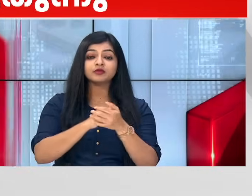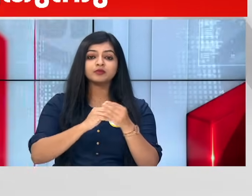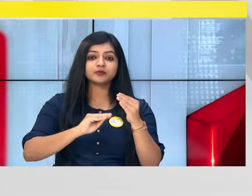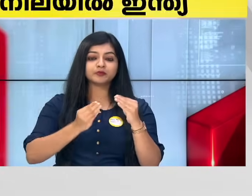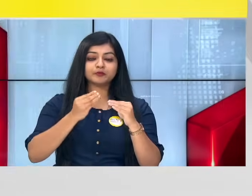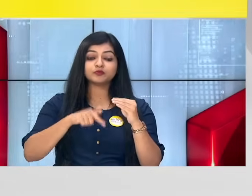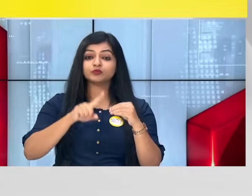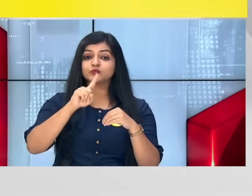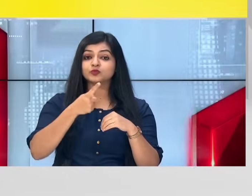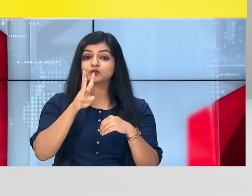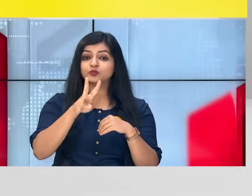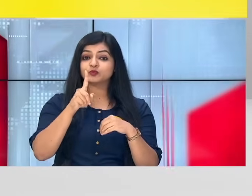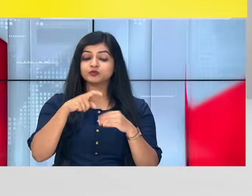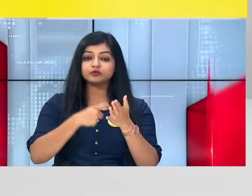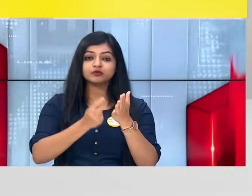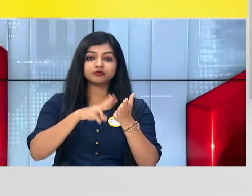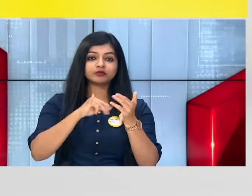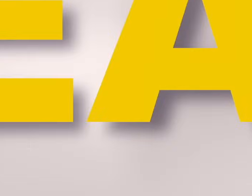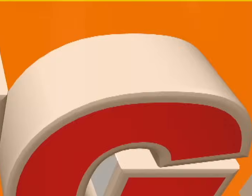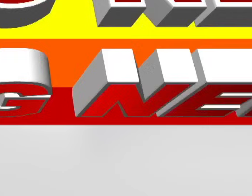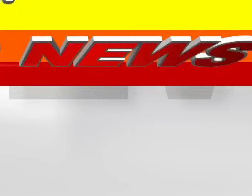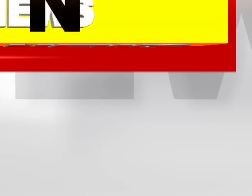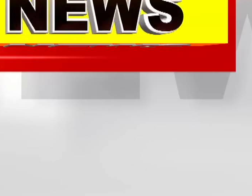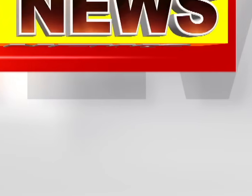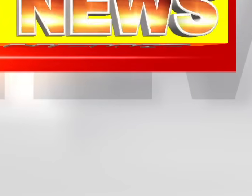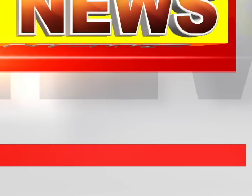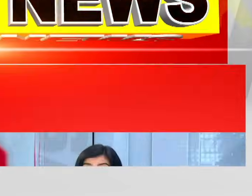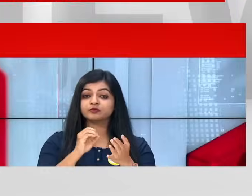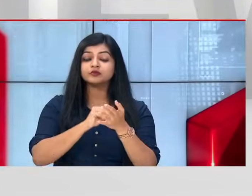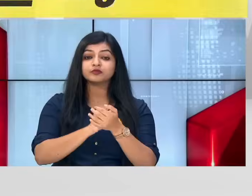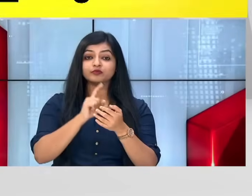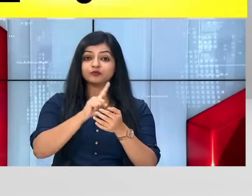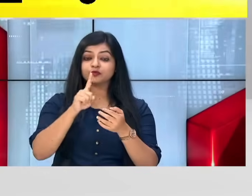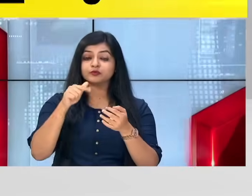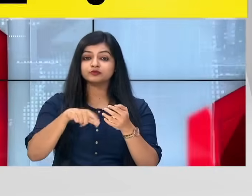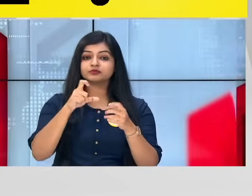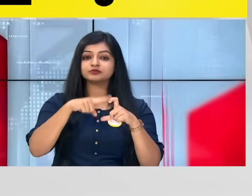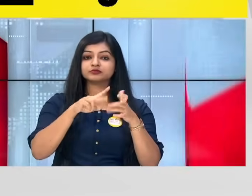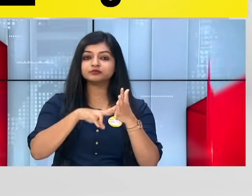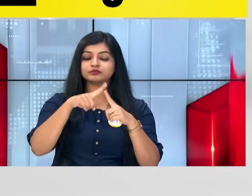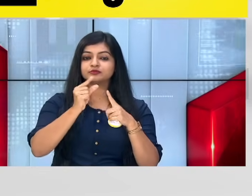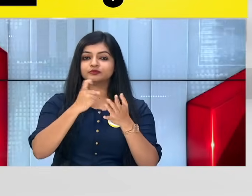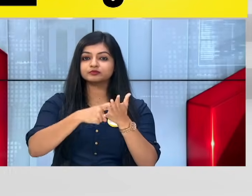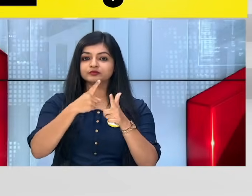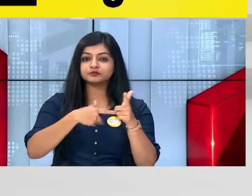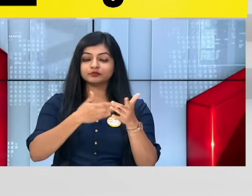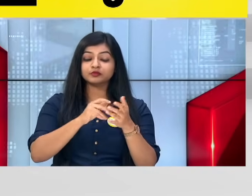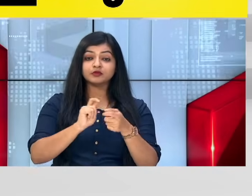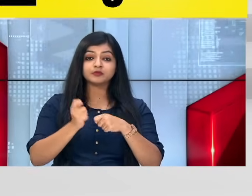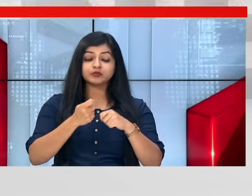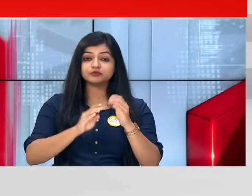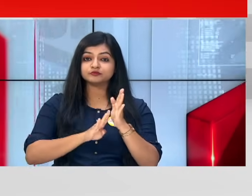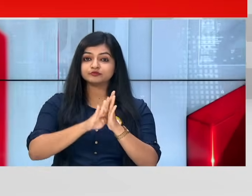ആകെ 131 റൺസാണ് നേടിയത്. രോഹിത്തിൻ്റെ ടെസ്റ്റ് കരിയറിലെ 11-ാം സെഞ്ചുറിയാണ്. ഒപ്പം തന്നെ ബാറ്റിംഗ് ഓർഡറിൽ കയറി വന്ന